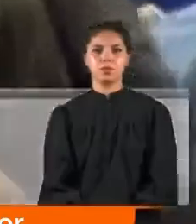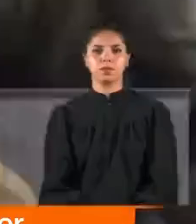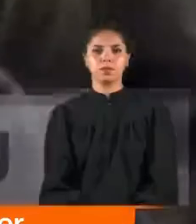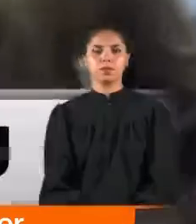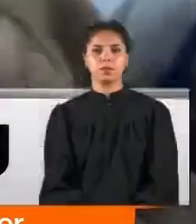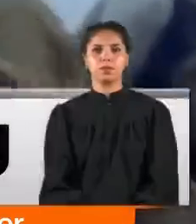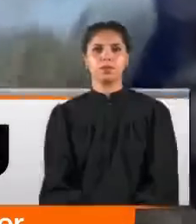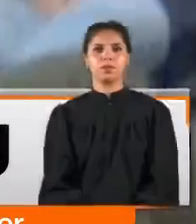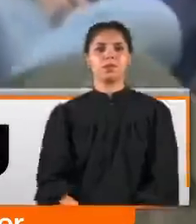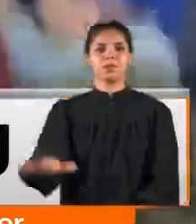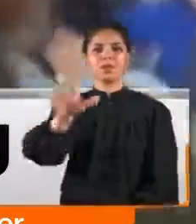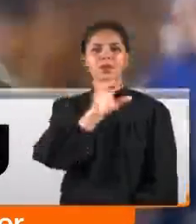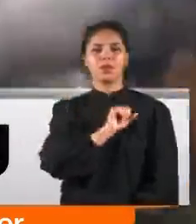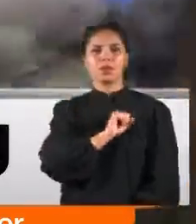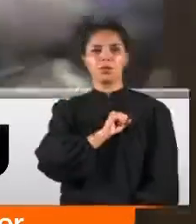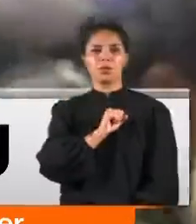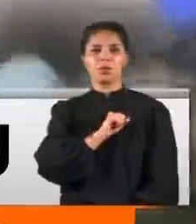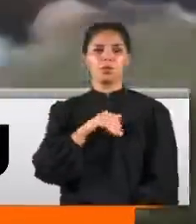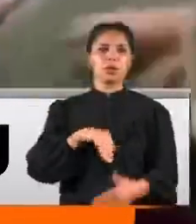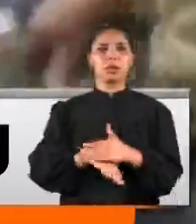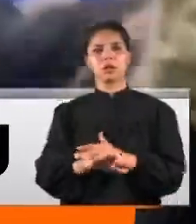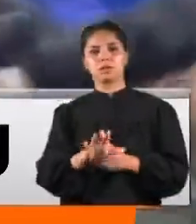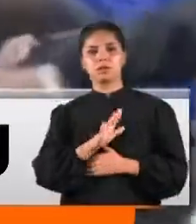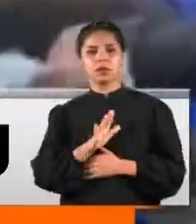Herkes korku içinde kendini yere atıp siper aldı.